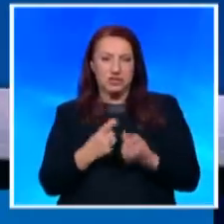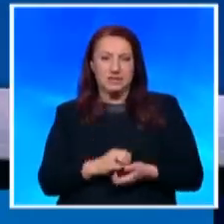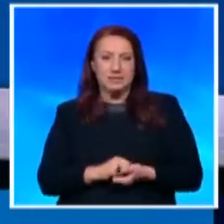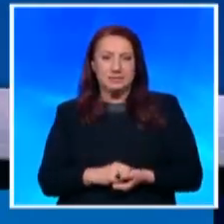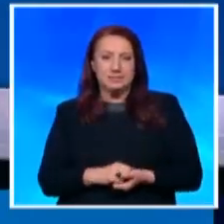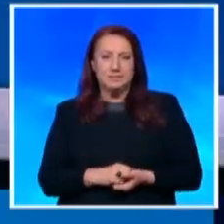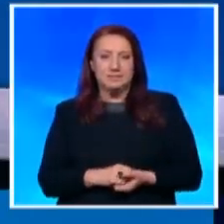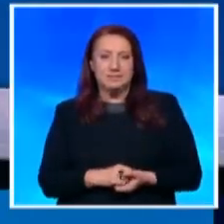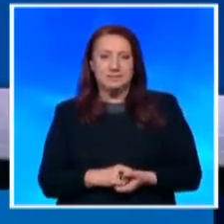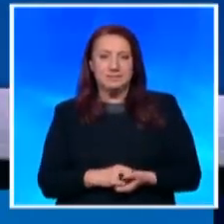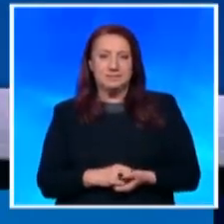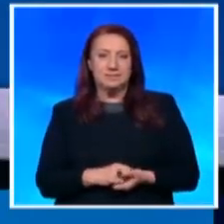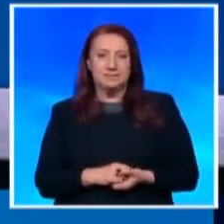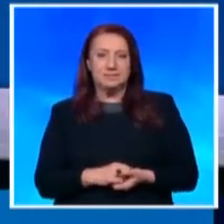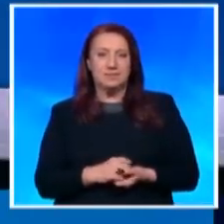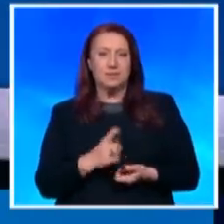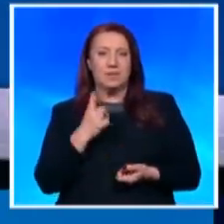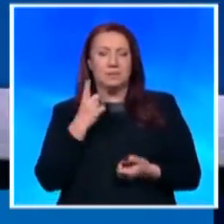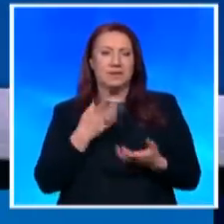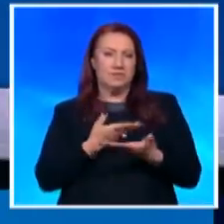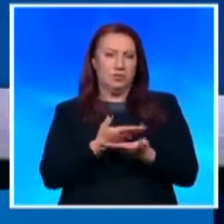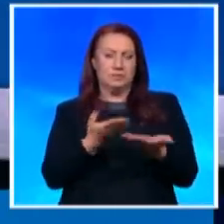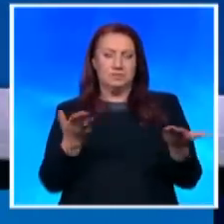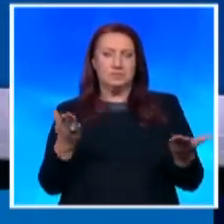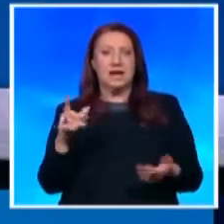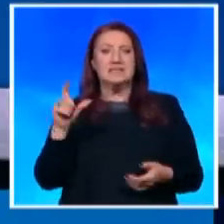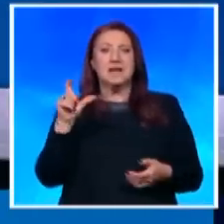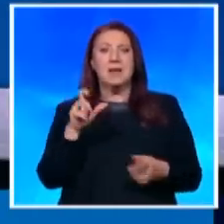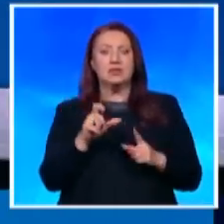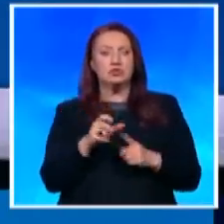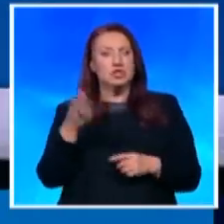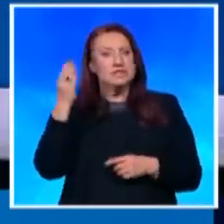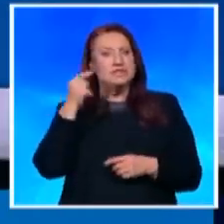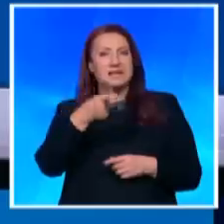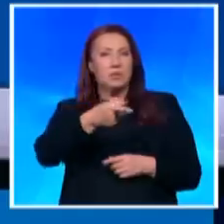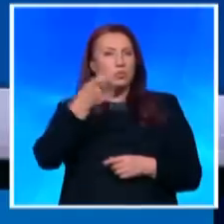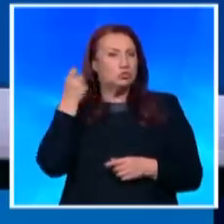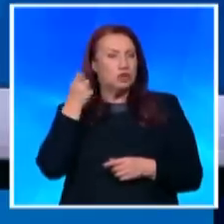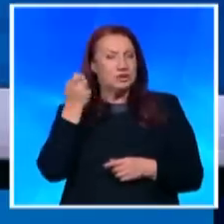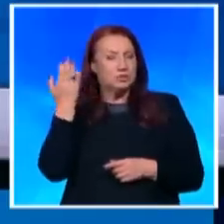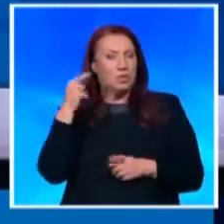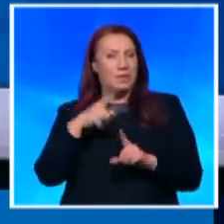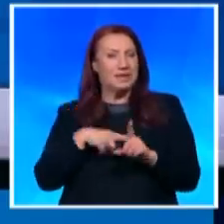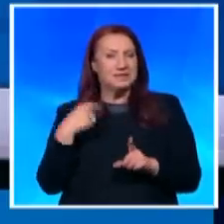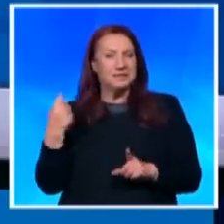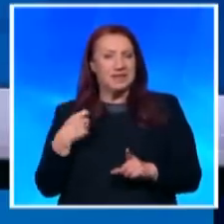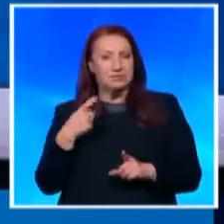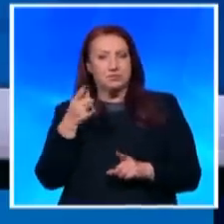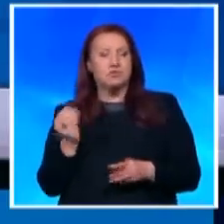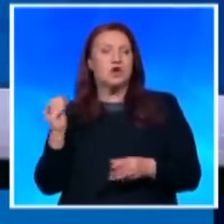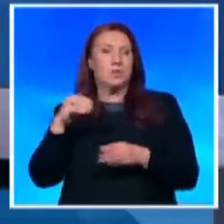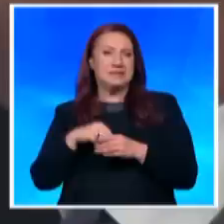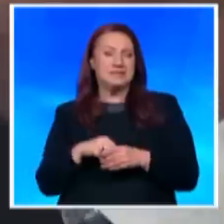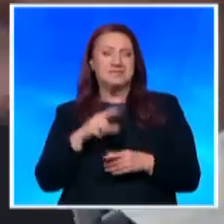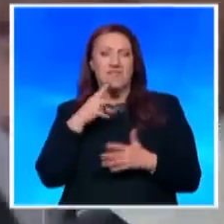Първа публична поява на Салман Рушди след покушението срещу него през август. Писателят присъства на гала вечер на американския пен клуб в